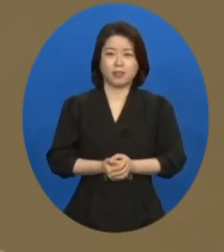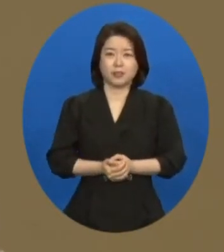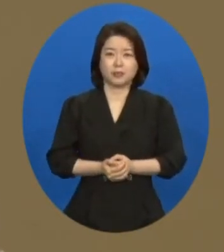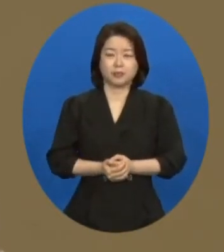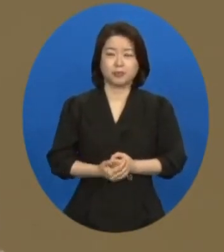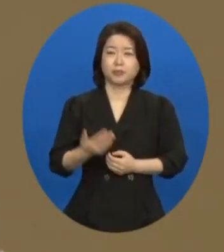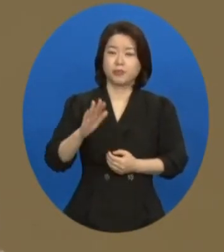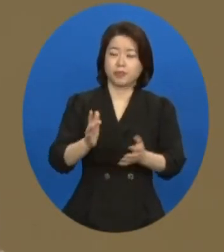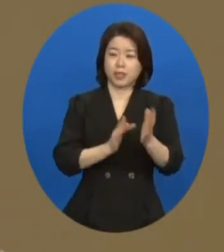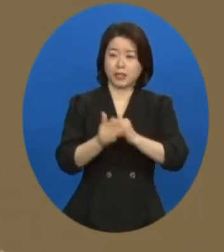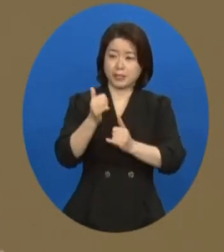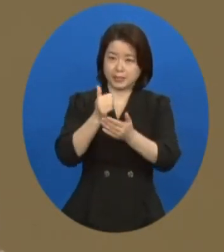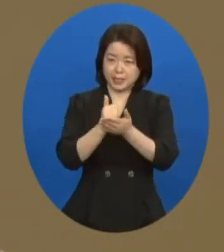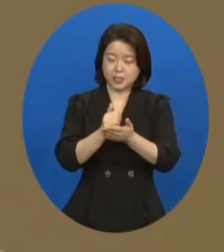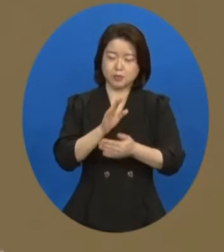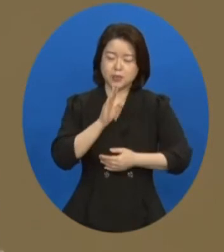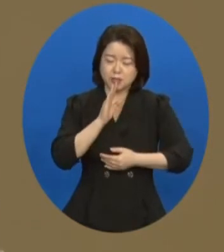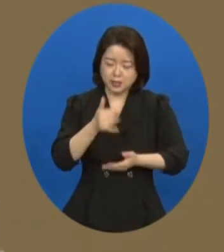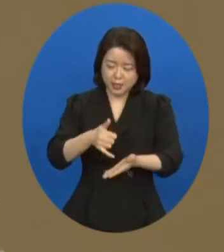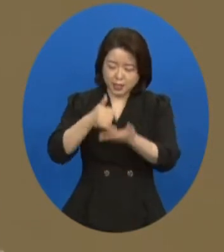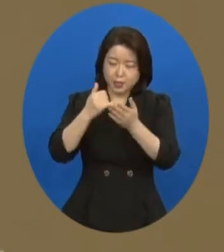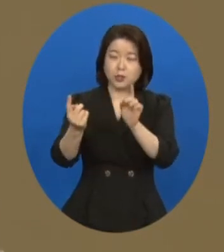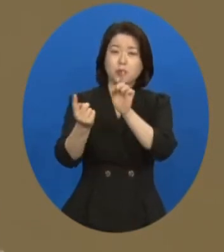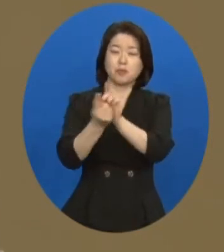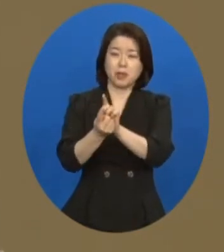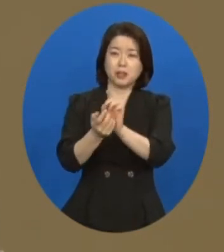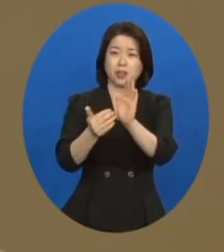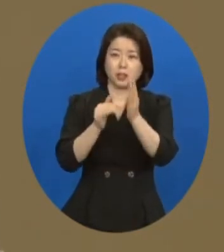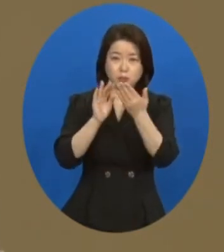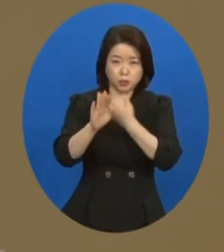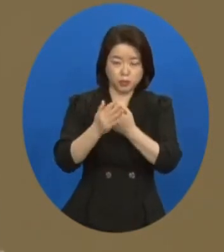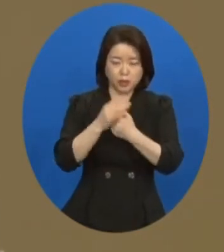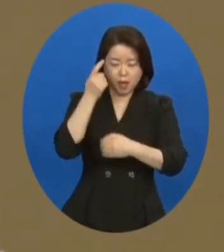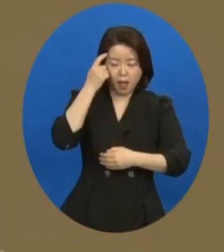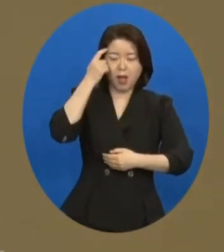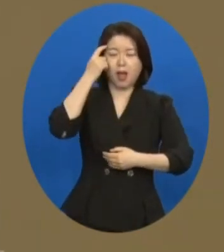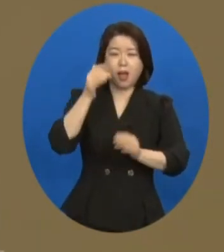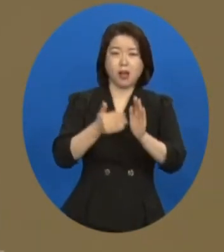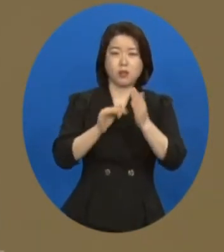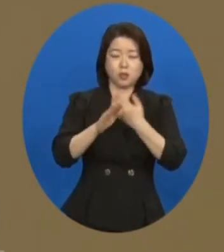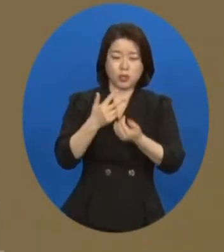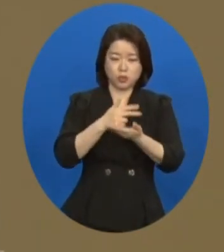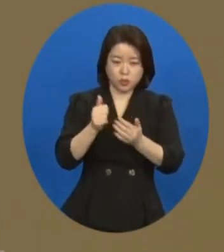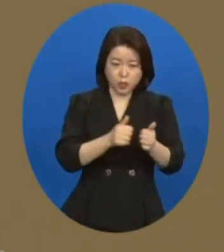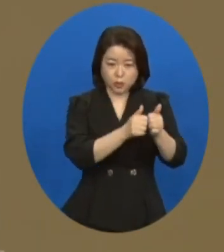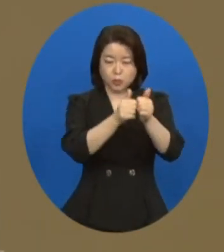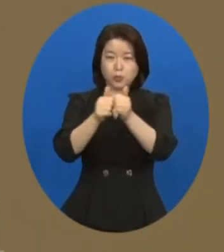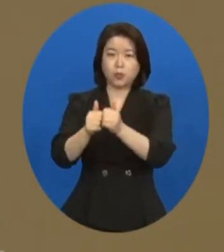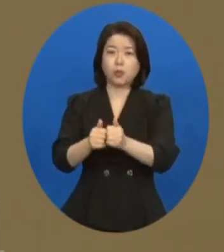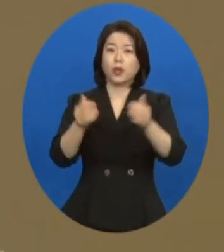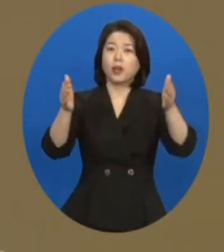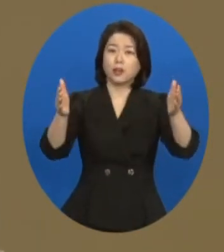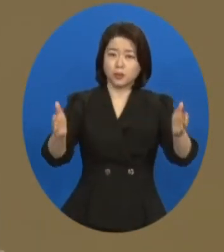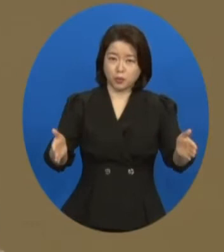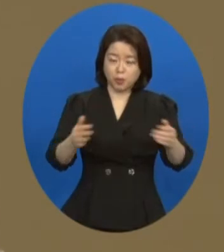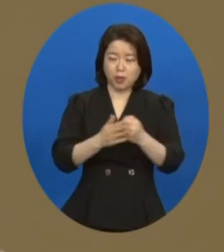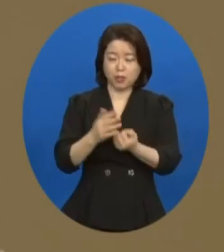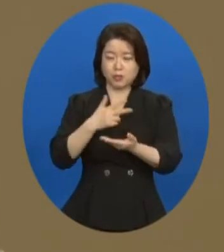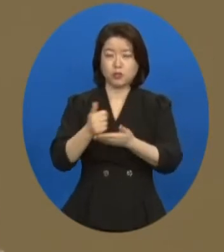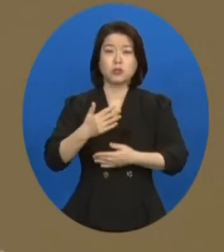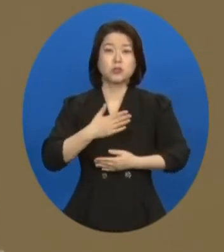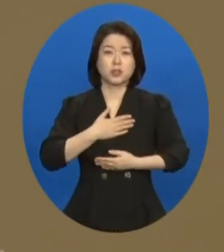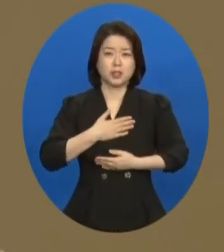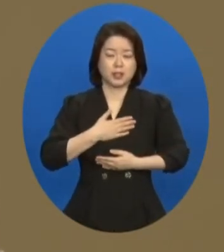예수님을 알고 주님을 인격적으로 깨닫고 그리고 주님과 동행하면서 주님은 저에게